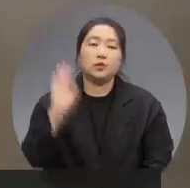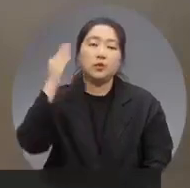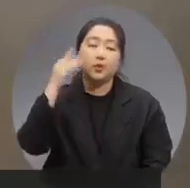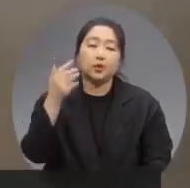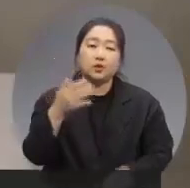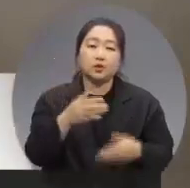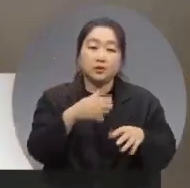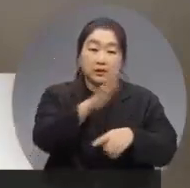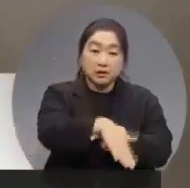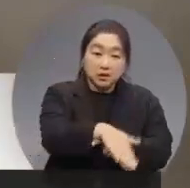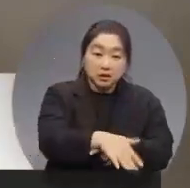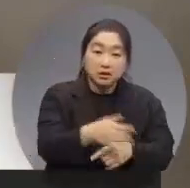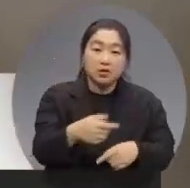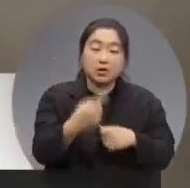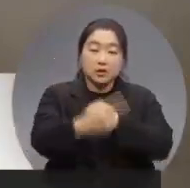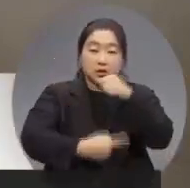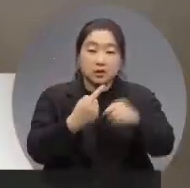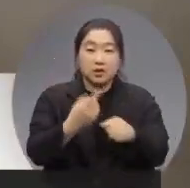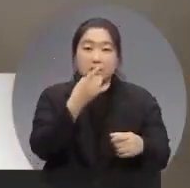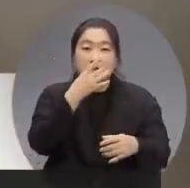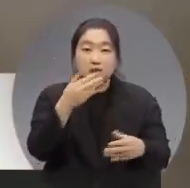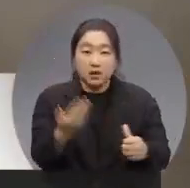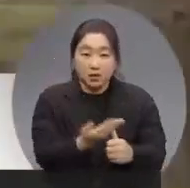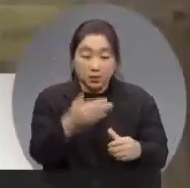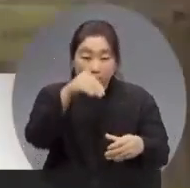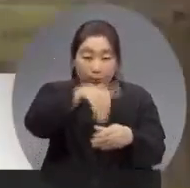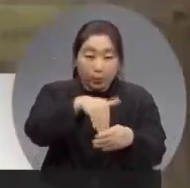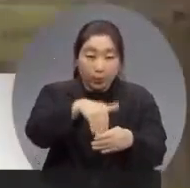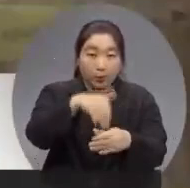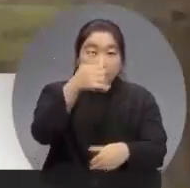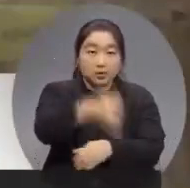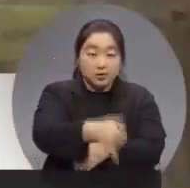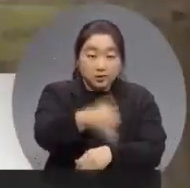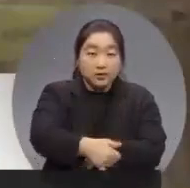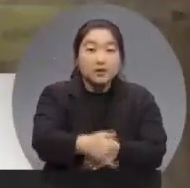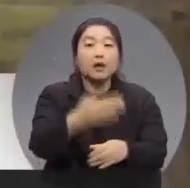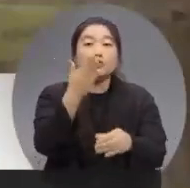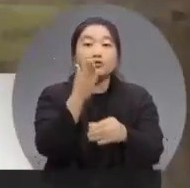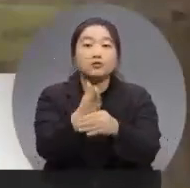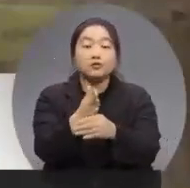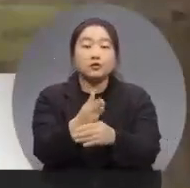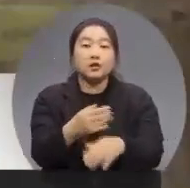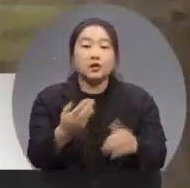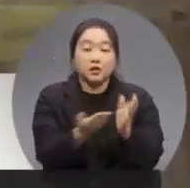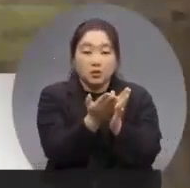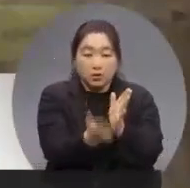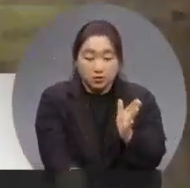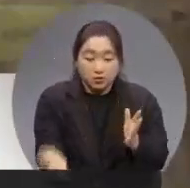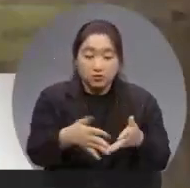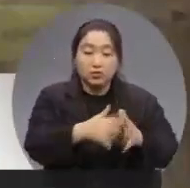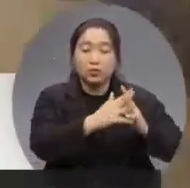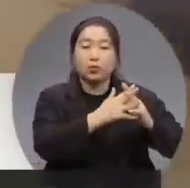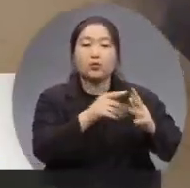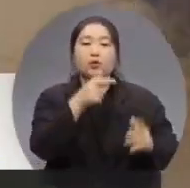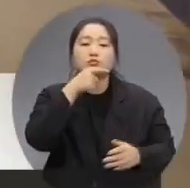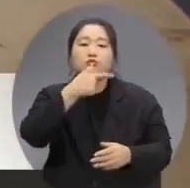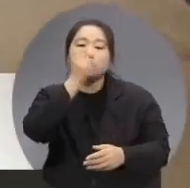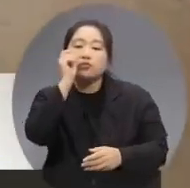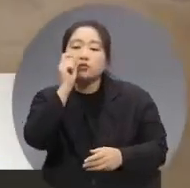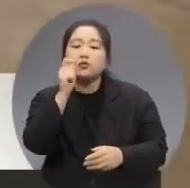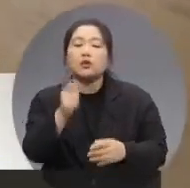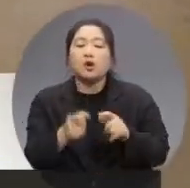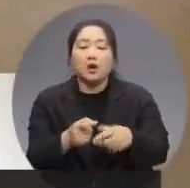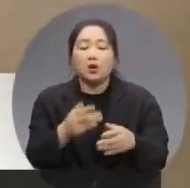요즘 농촌에서는 한해 벼농사의 시작인 모내기가 한창인데요. 저수지 제방공사로 물이 부족해 모를 내야